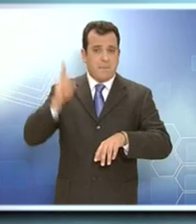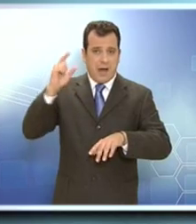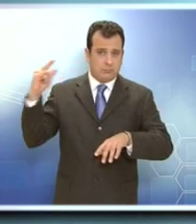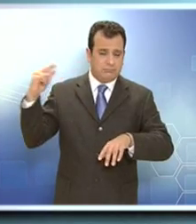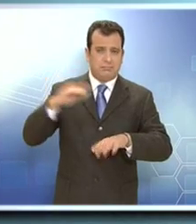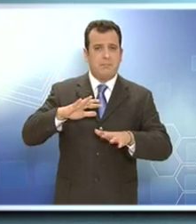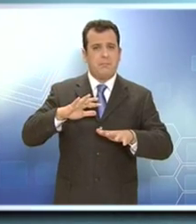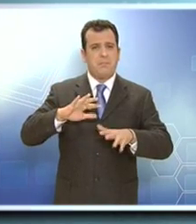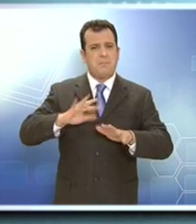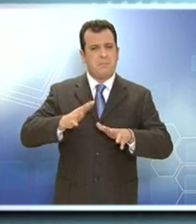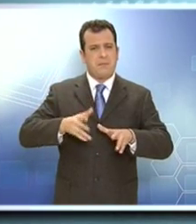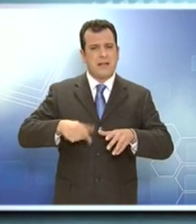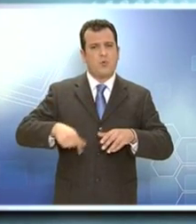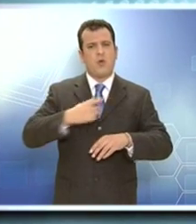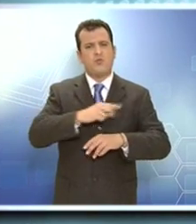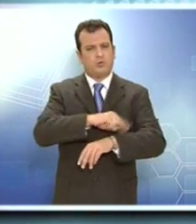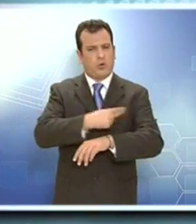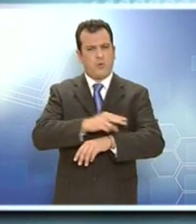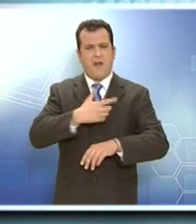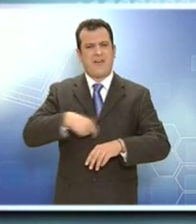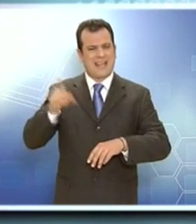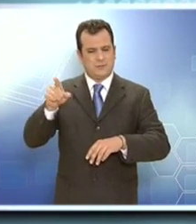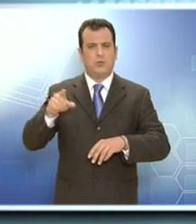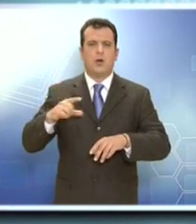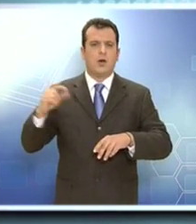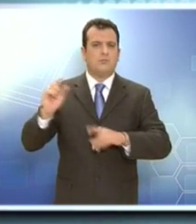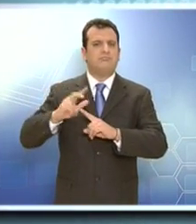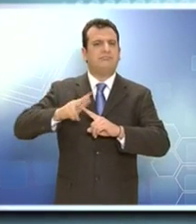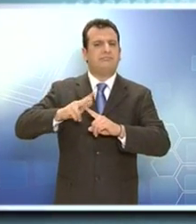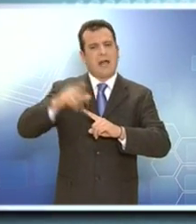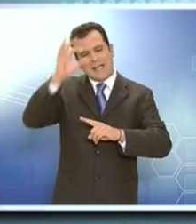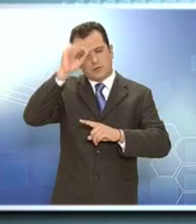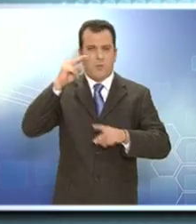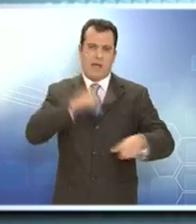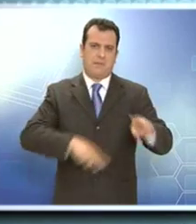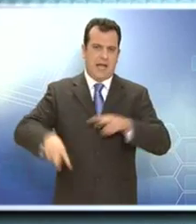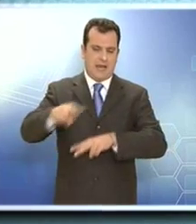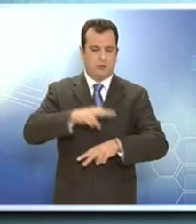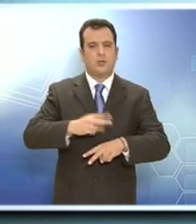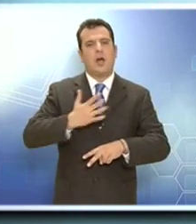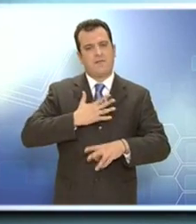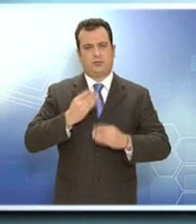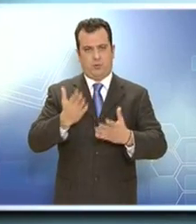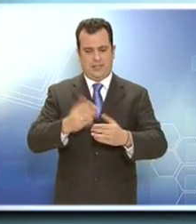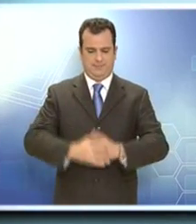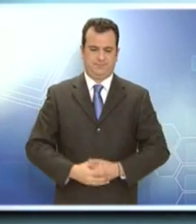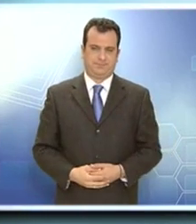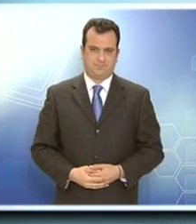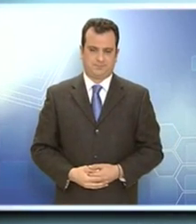μας, είμαστε περίπου στο ύψος του Ευαγγελισμού, πετάει επάνω μας και ελικόπτερο της αστυνομίας. Σε ευχαριστούμε, Παναγιώτη, για την ενημέρωση.